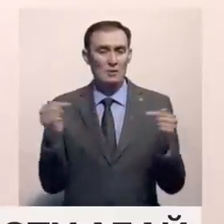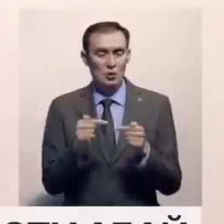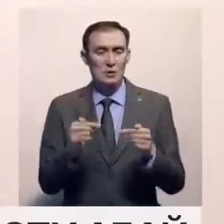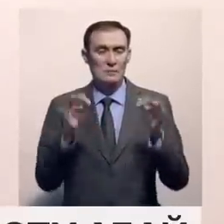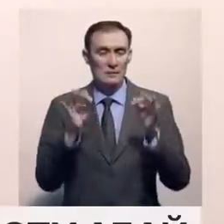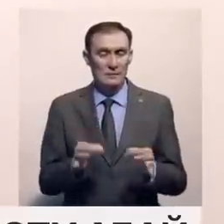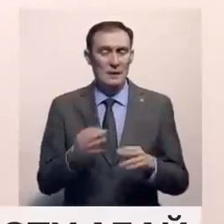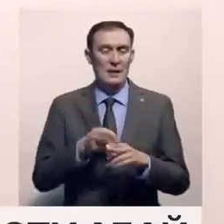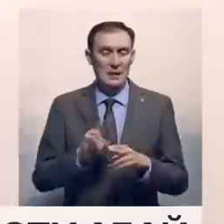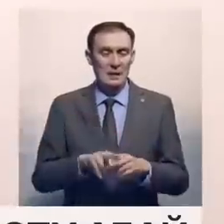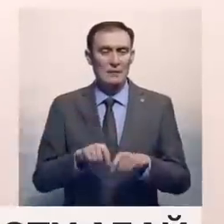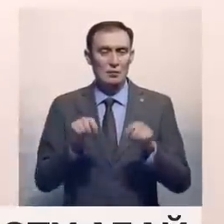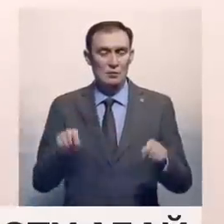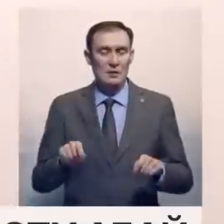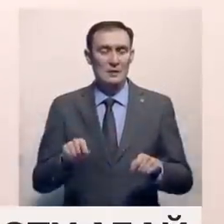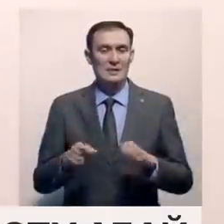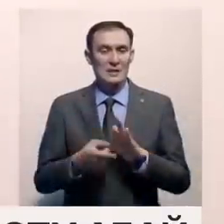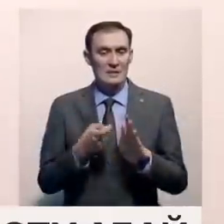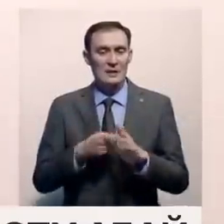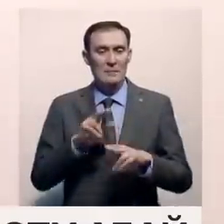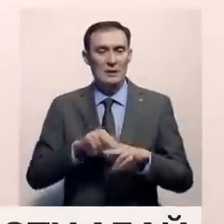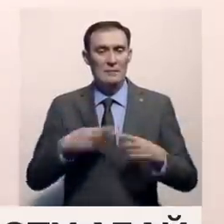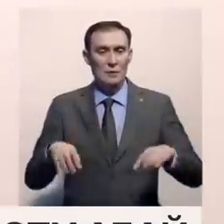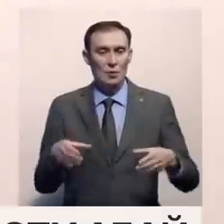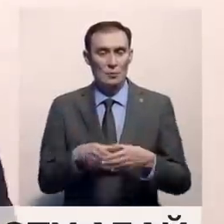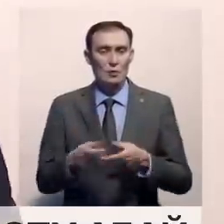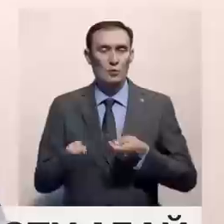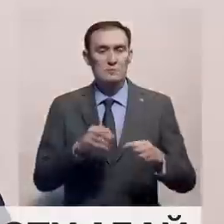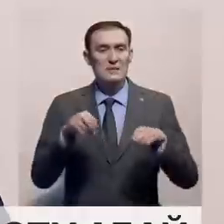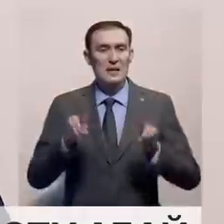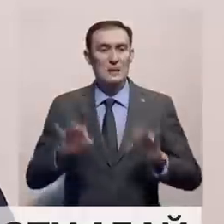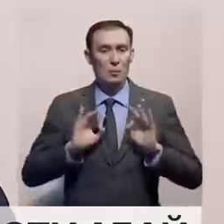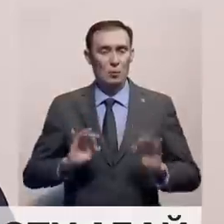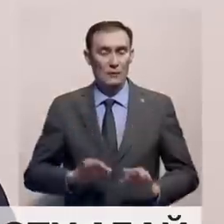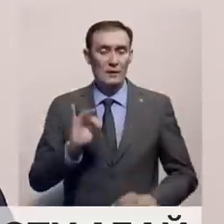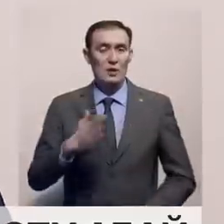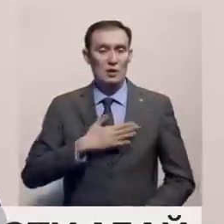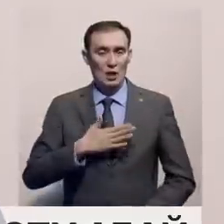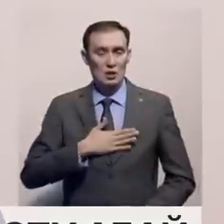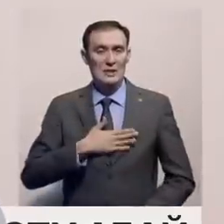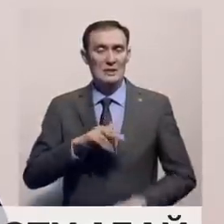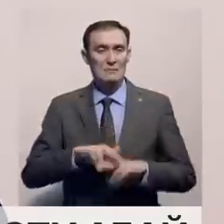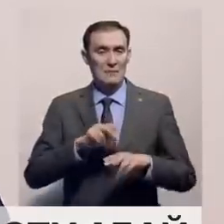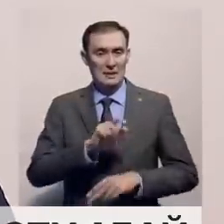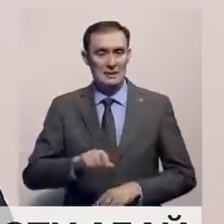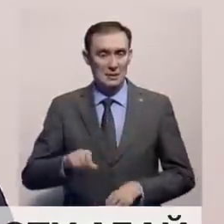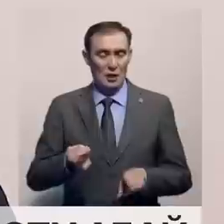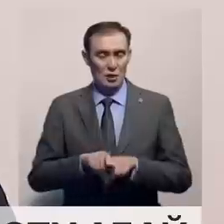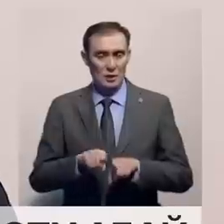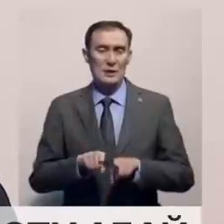целостности созданных следственно-оперативная группа под руководством специальных прокуроров и Наши сотрудники